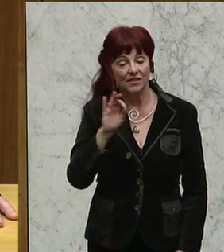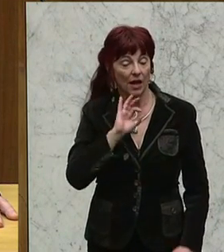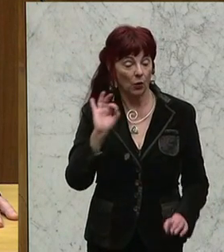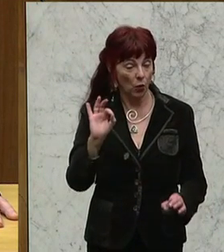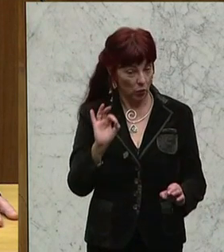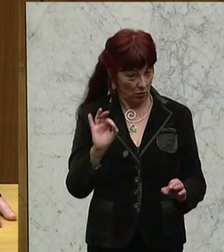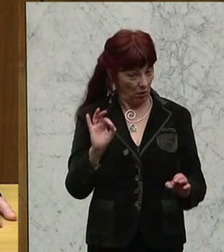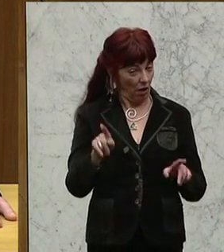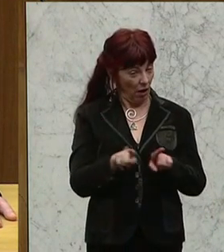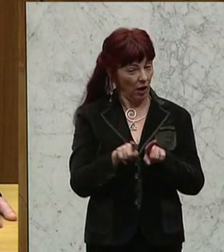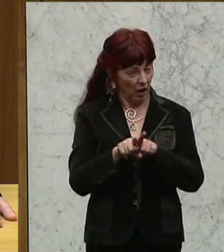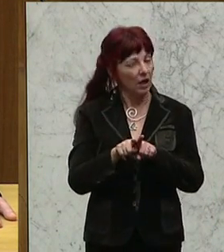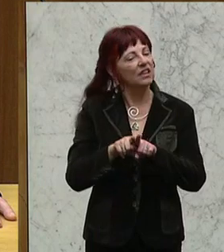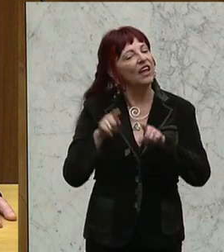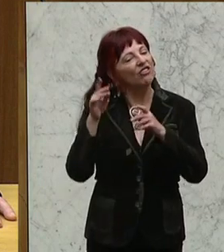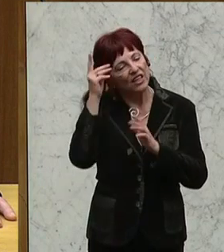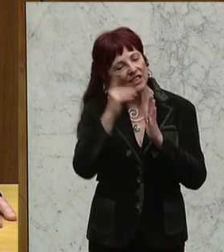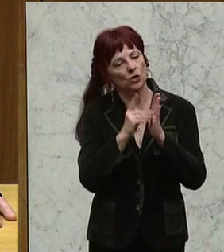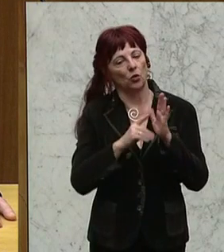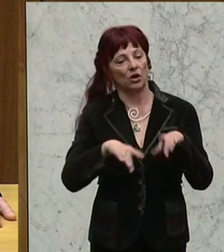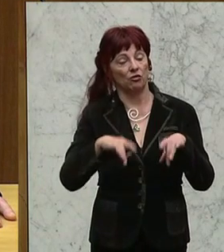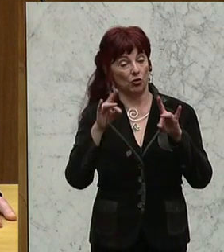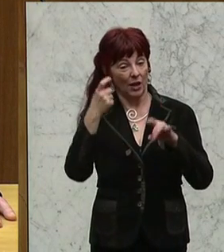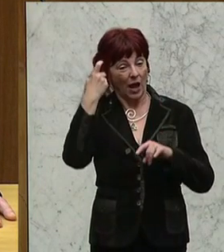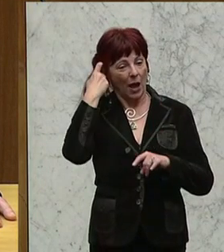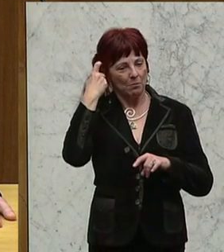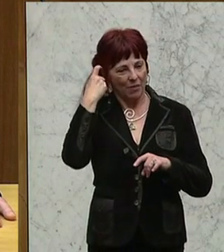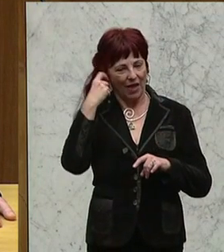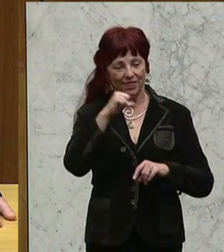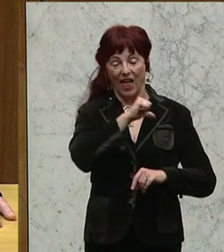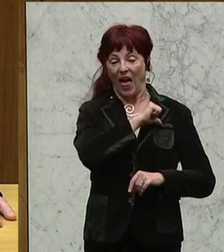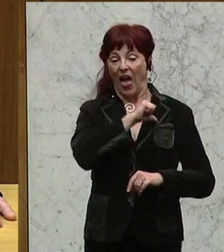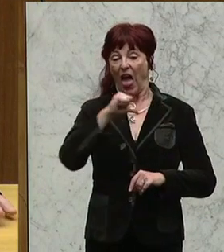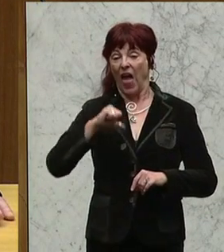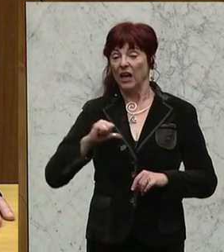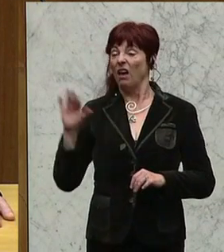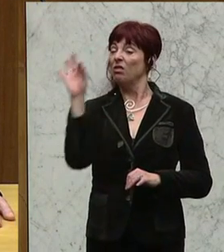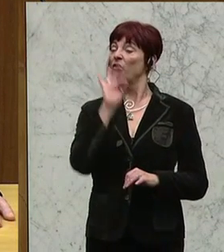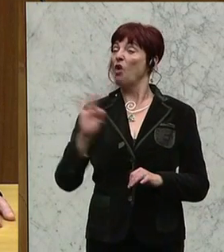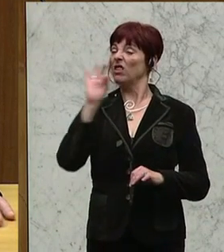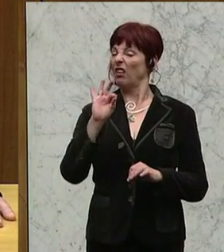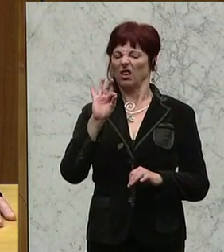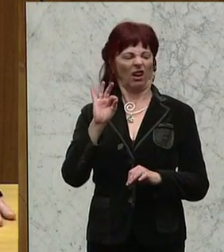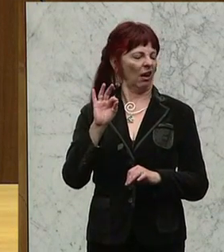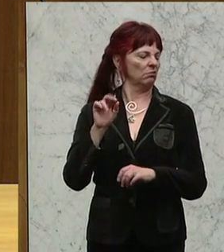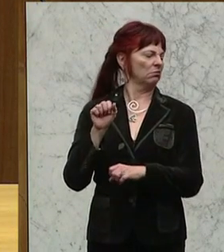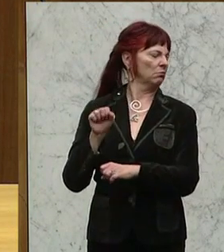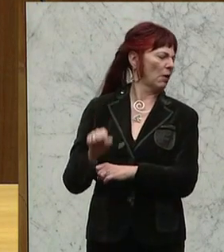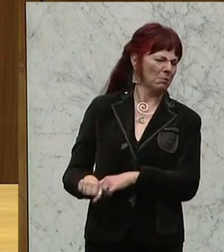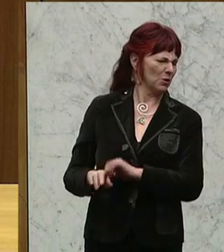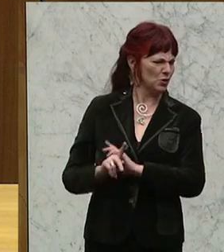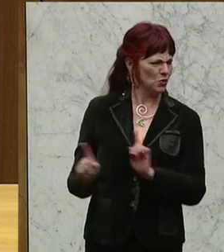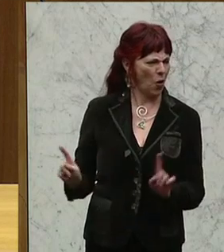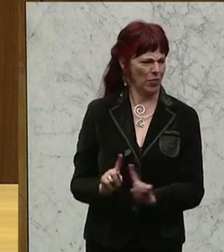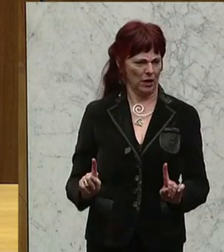proprie excellenzie zu deutsch die Verachtung der eigenen Vortrefflichkeit die intellektuelle